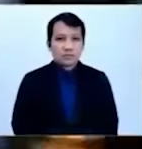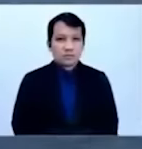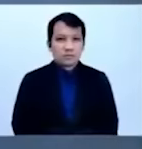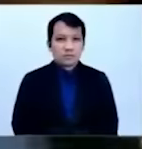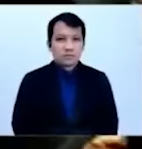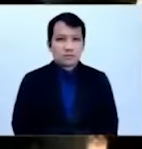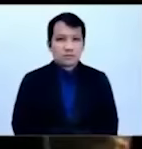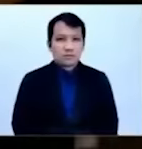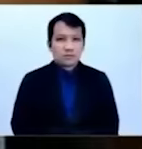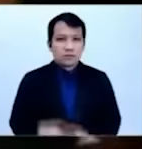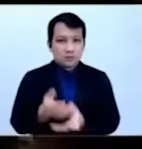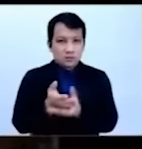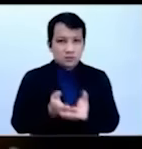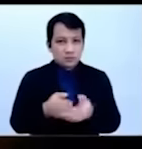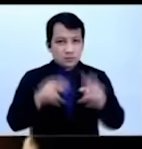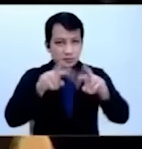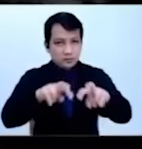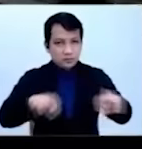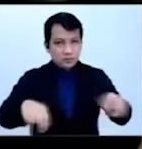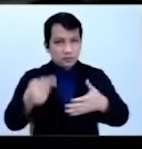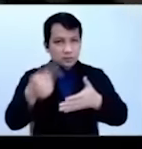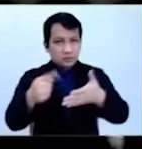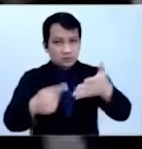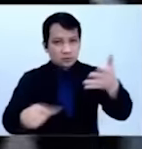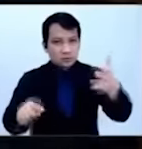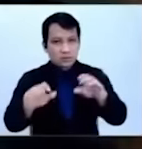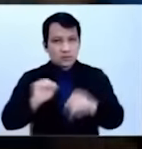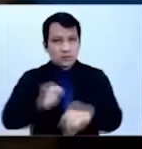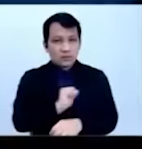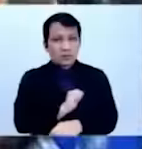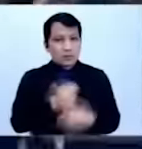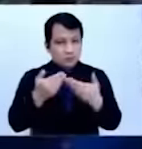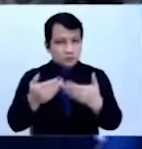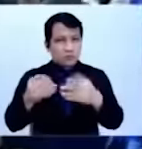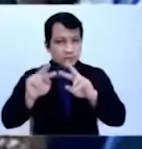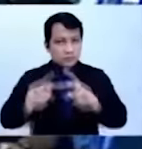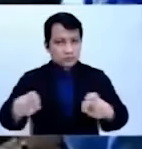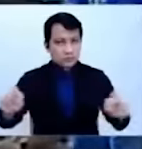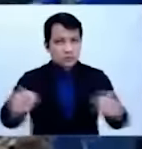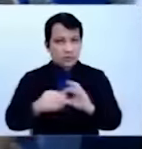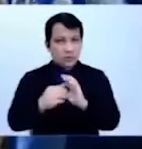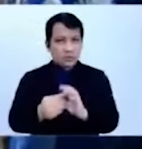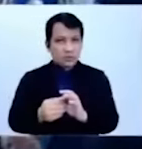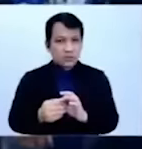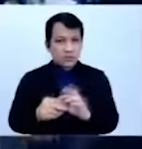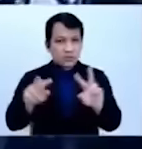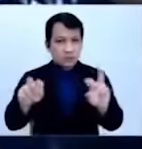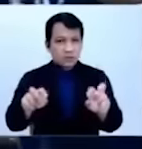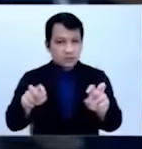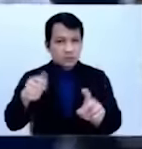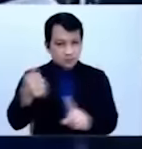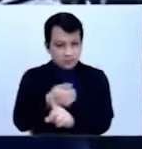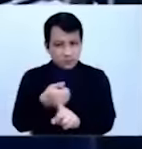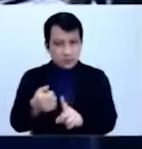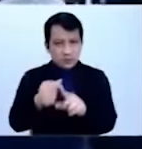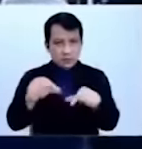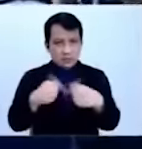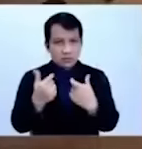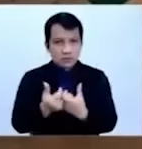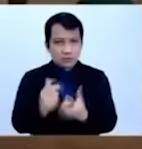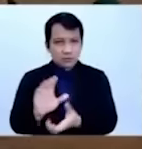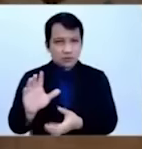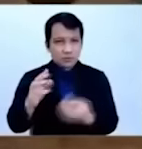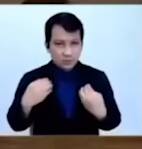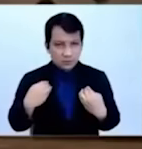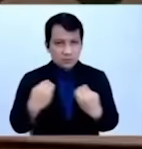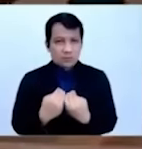Bahagi ito ng ocular inspection ng Senado habang gumugulong ang kanilang investigasyon sa mga isyu ng umano'y pang-aabuso ng grupo sa kanilang mga miyembro.